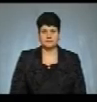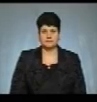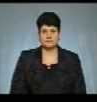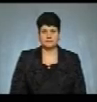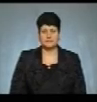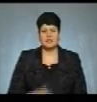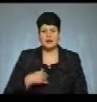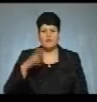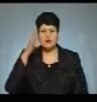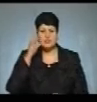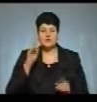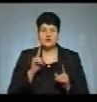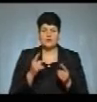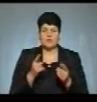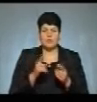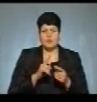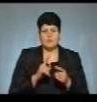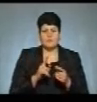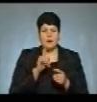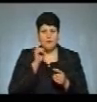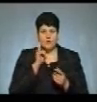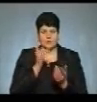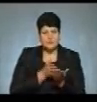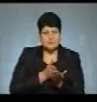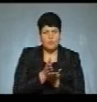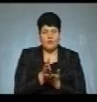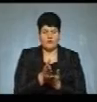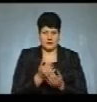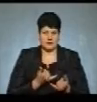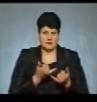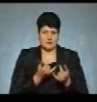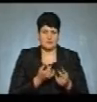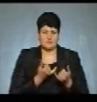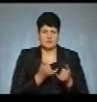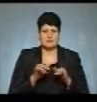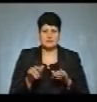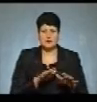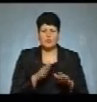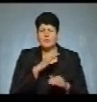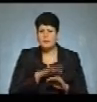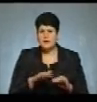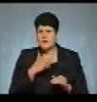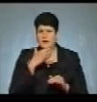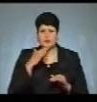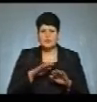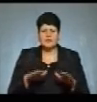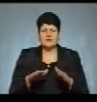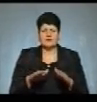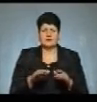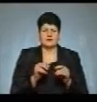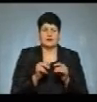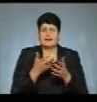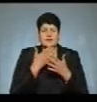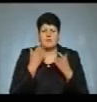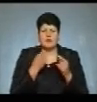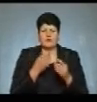Я вважаю, що якраз молодь, на яку ми спрямували наш захід, бо тут є дуже багато школярів, які взагалі не мають відношення прямого